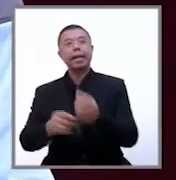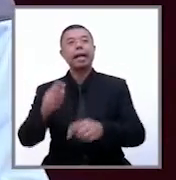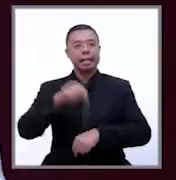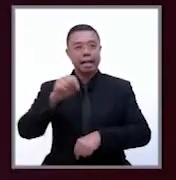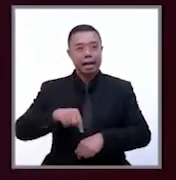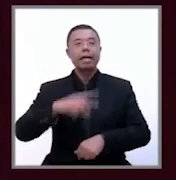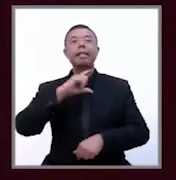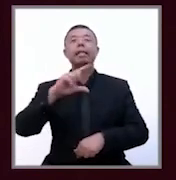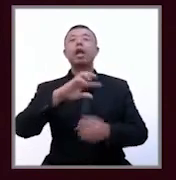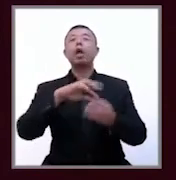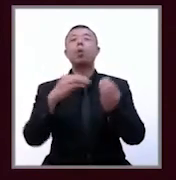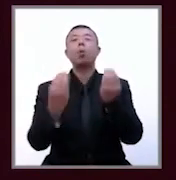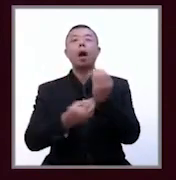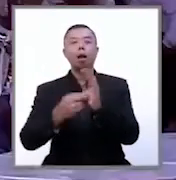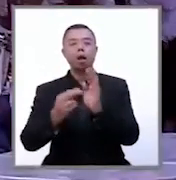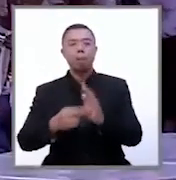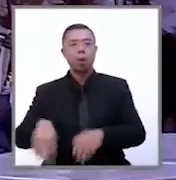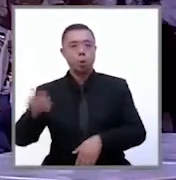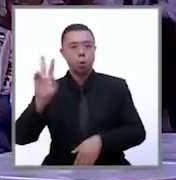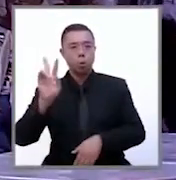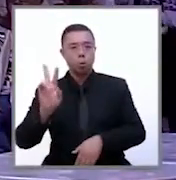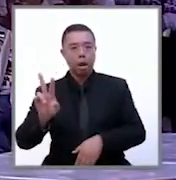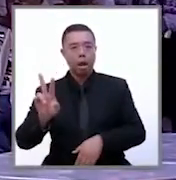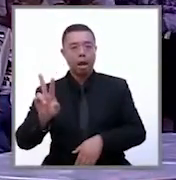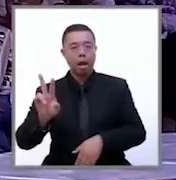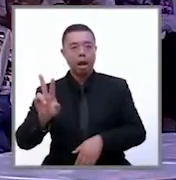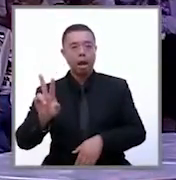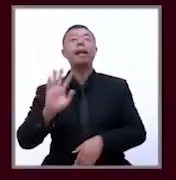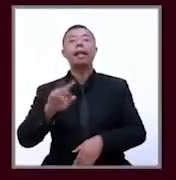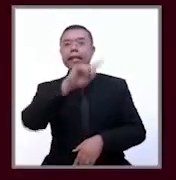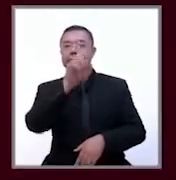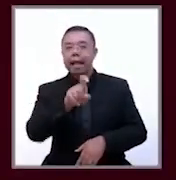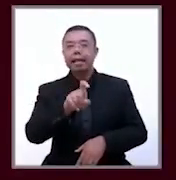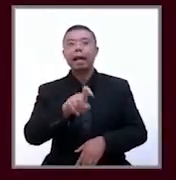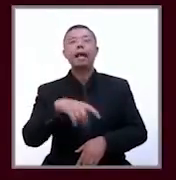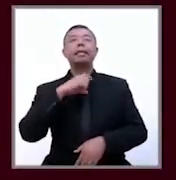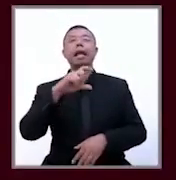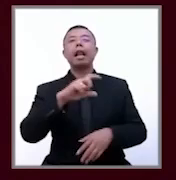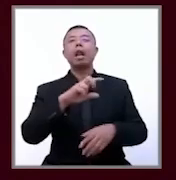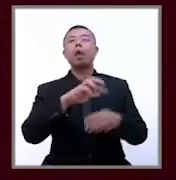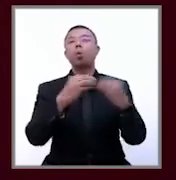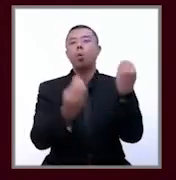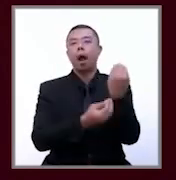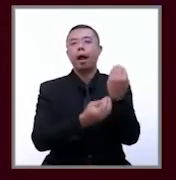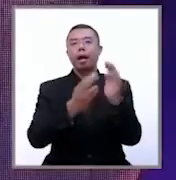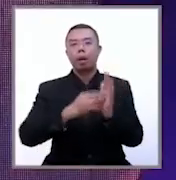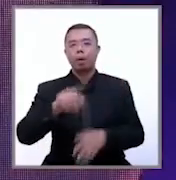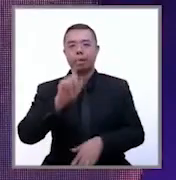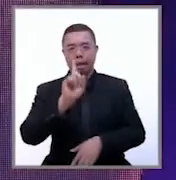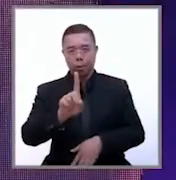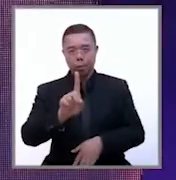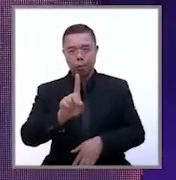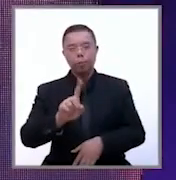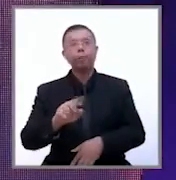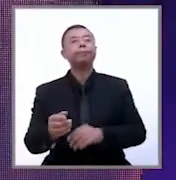wakil presiden nomor urut 2 akan bertanya kepada calon wakil presiden nomor urut 1 Kembali kami Ingatkan pula